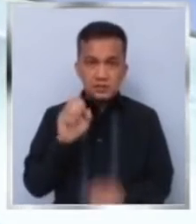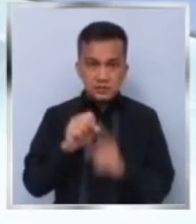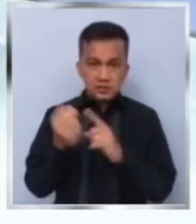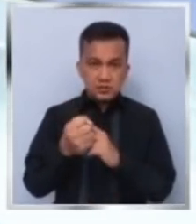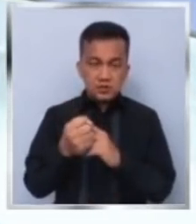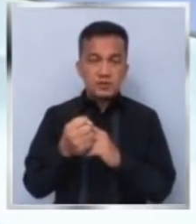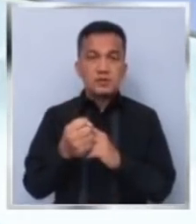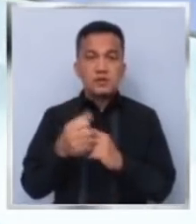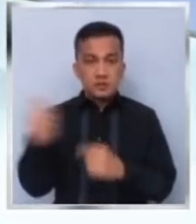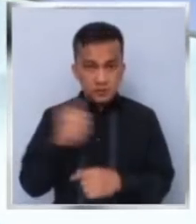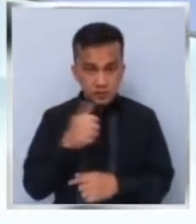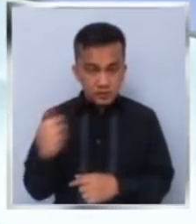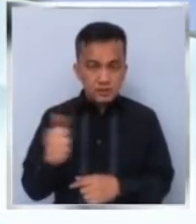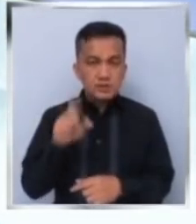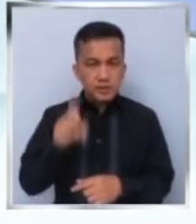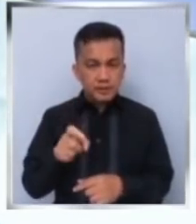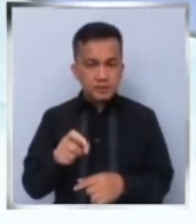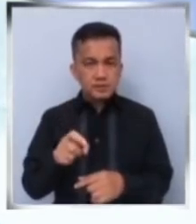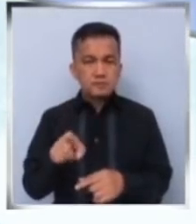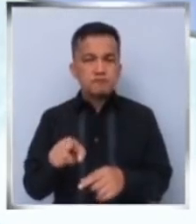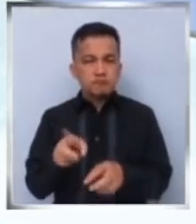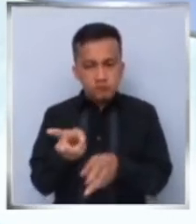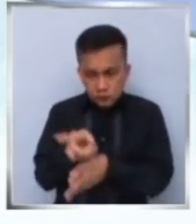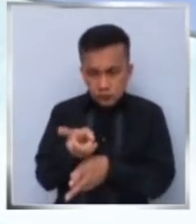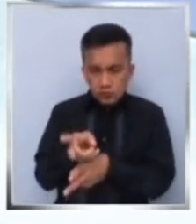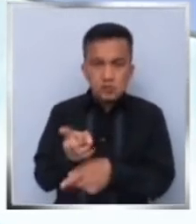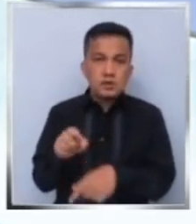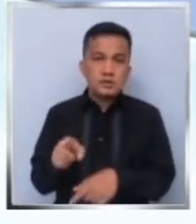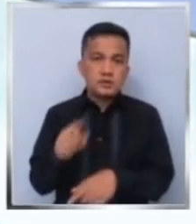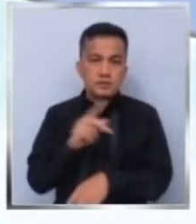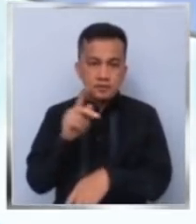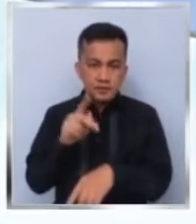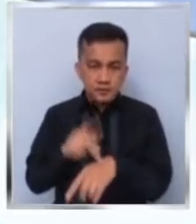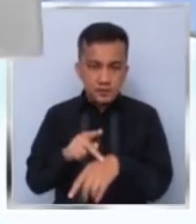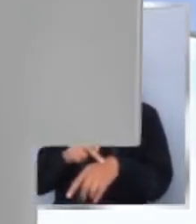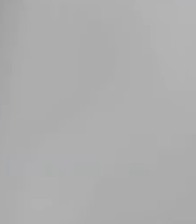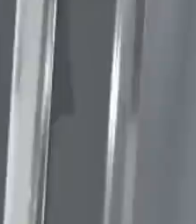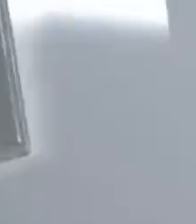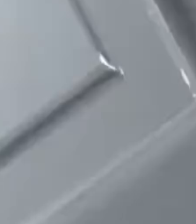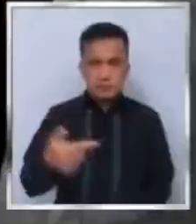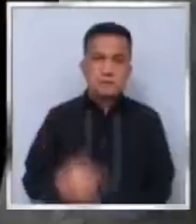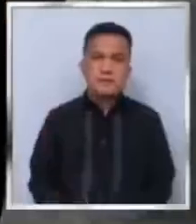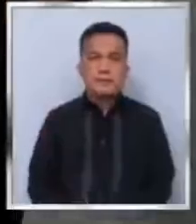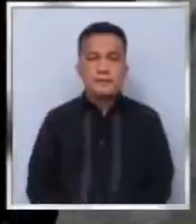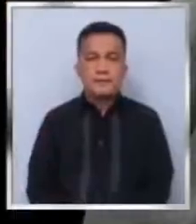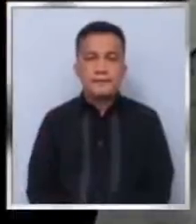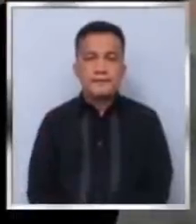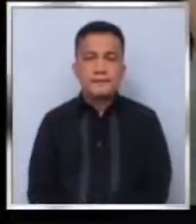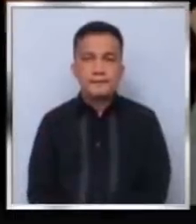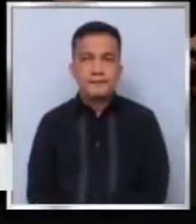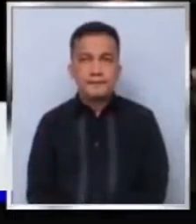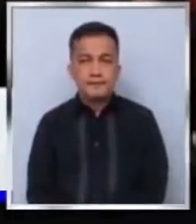na dapat tutukan sa bansa. At yan po ang tinutukan ni JP Soriano.